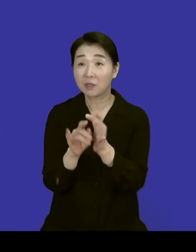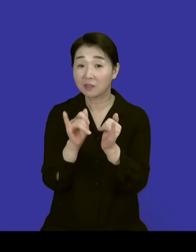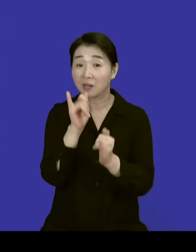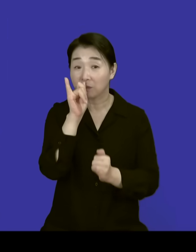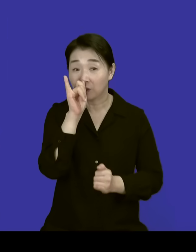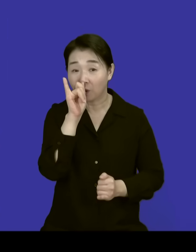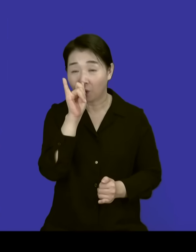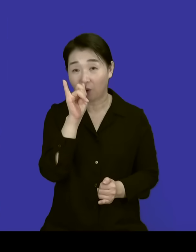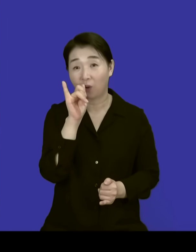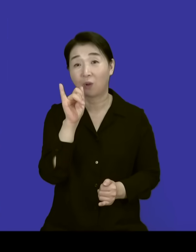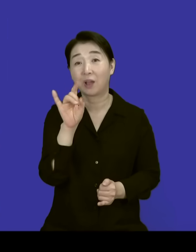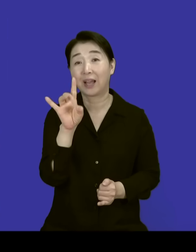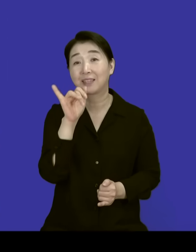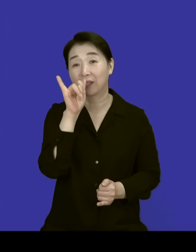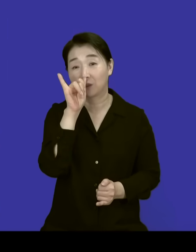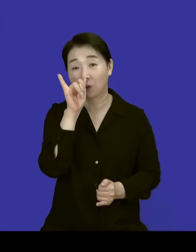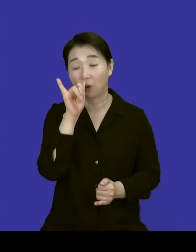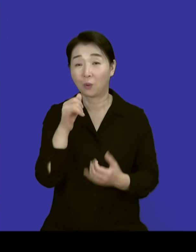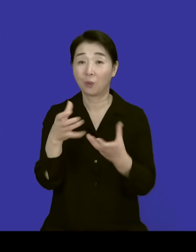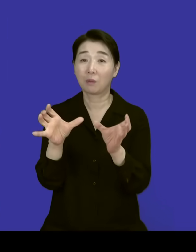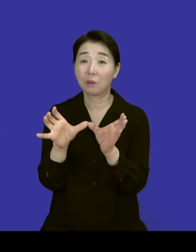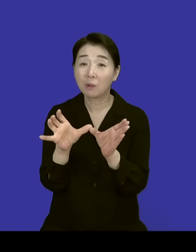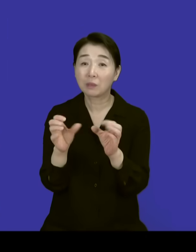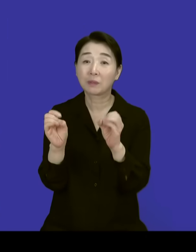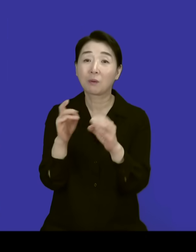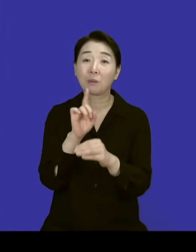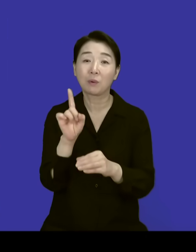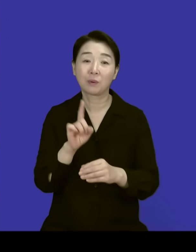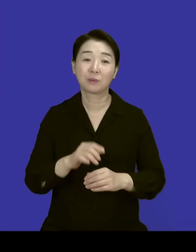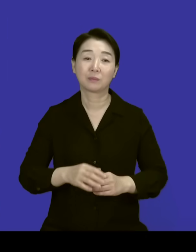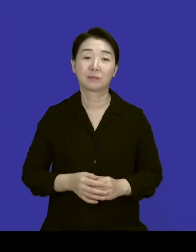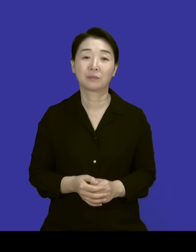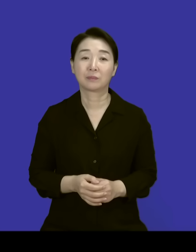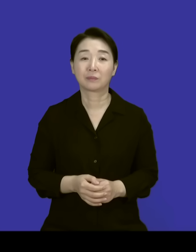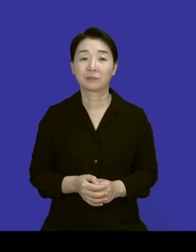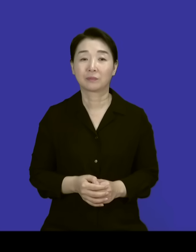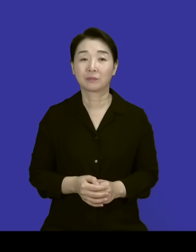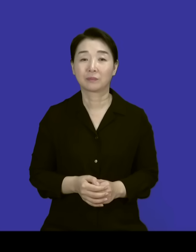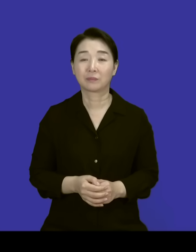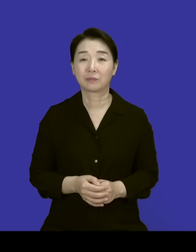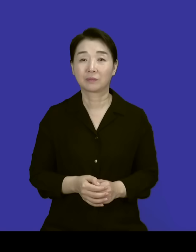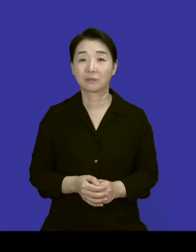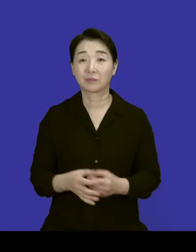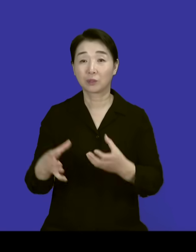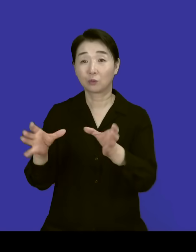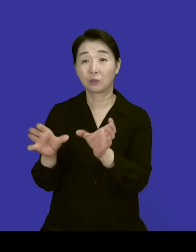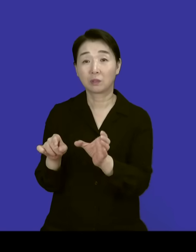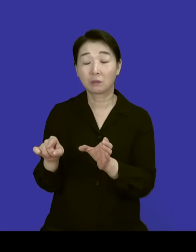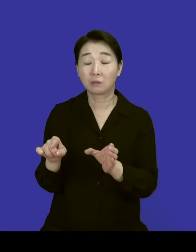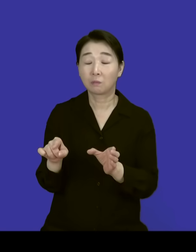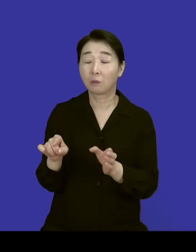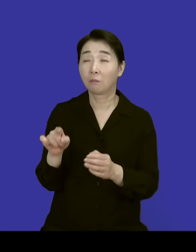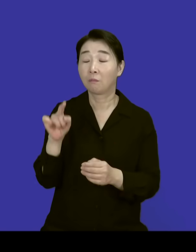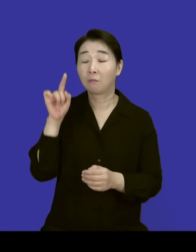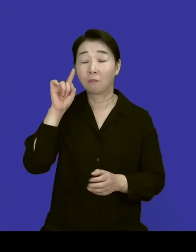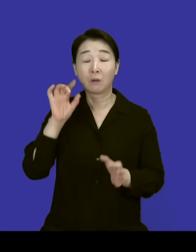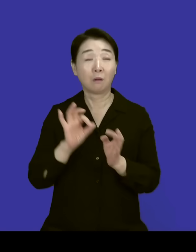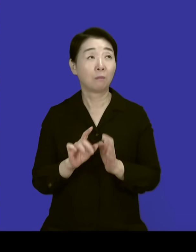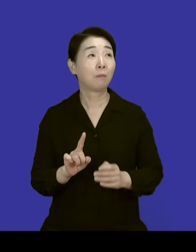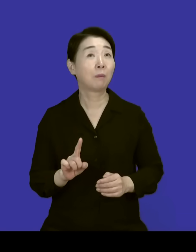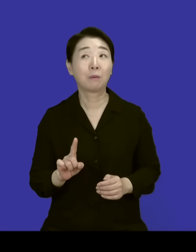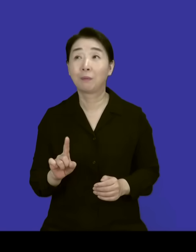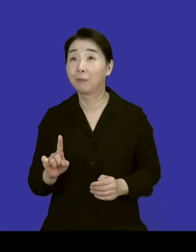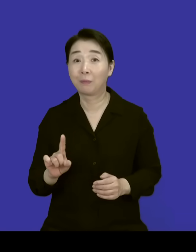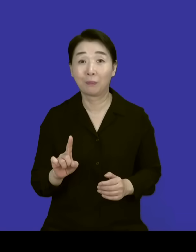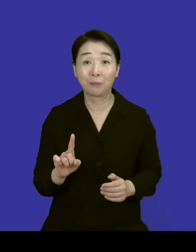하나 있죠. 어땠어요? 멤버들하고는 또 어떻게 얘기를 나눴어요? 이 친구들도 되게 다 어안이 막 벙벙했을 거예요. 예, 그때. 예. 그리고